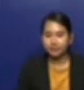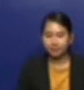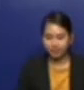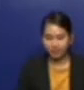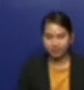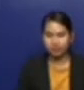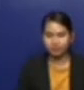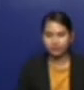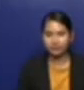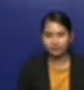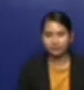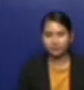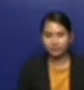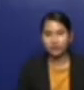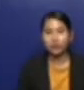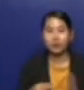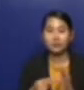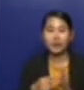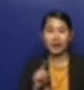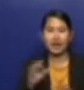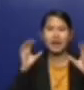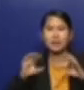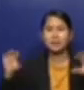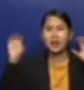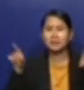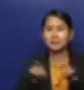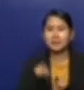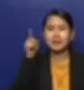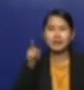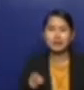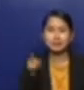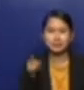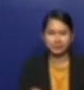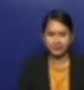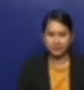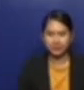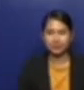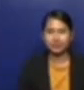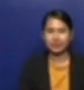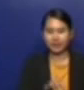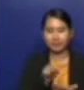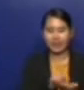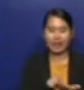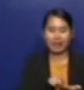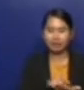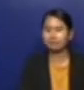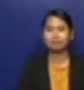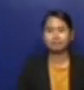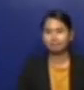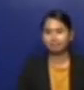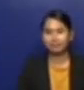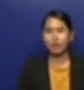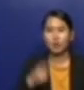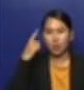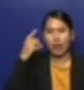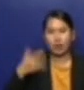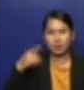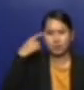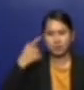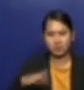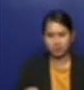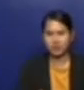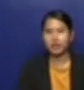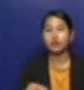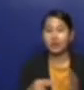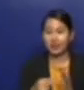นี่เห็นไหมครับยังไงรัฐบาลก็เหมือนเดิมโจทย์ไม่ต้องเขียนคำตอบมันมีผมถึงบอกว่า